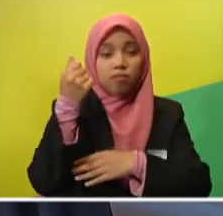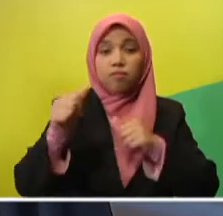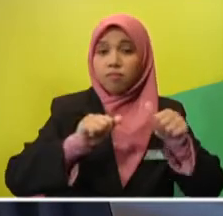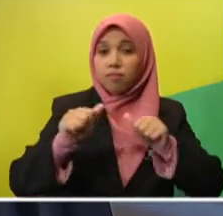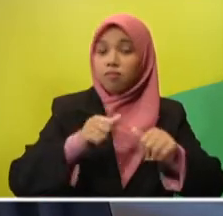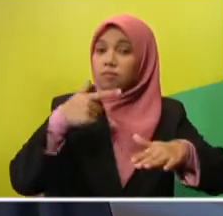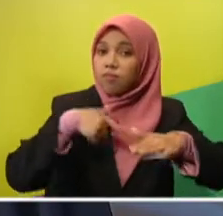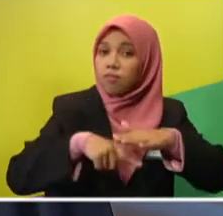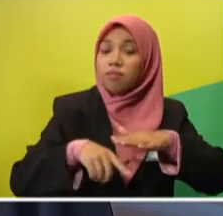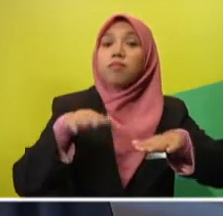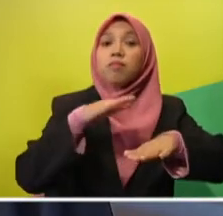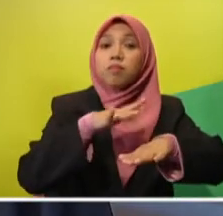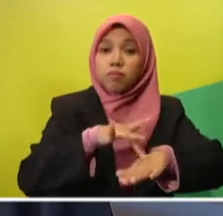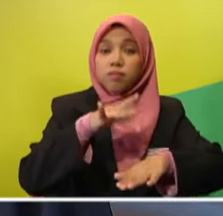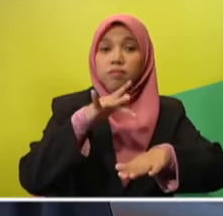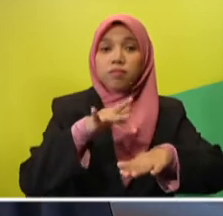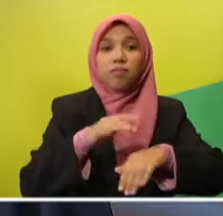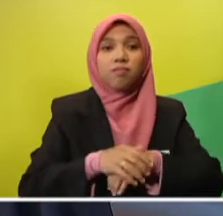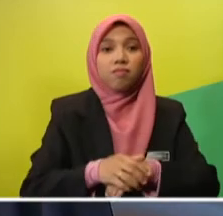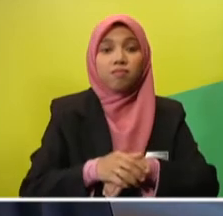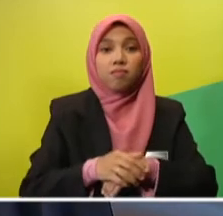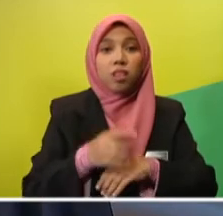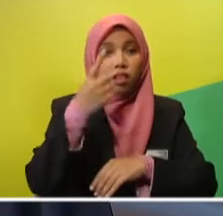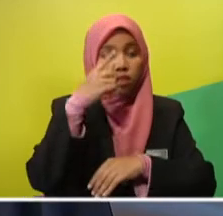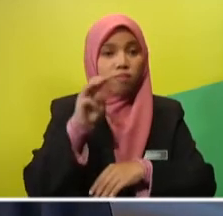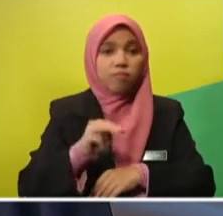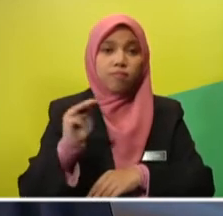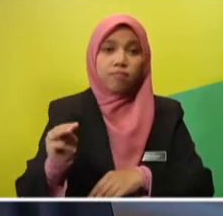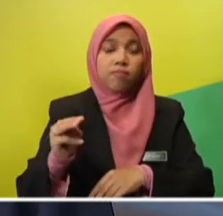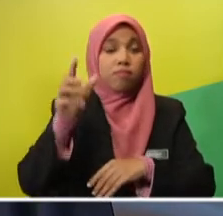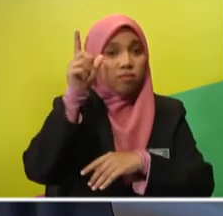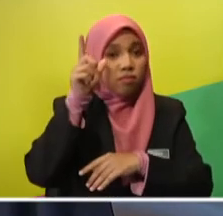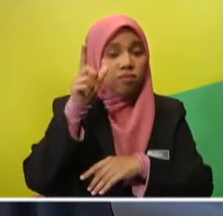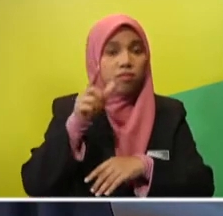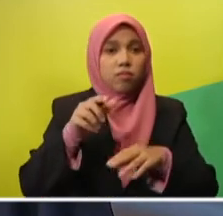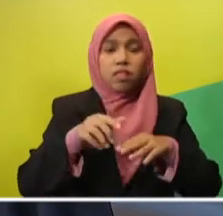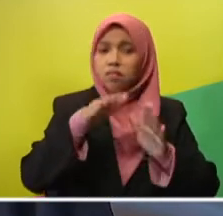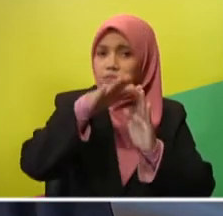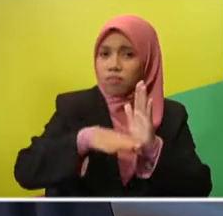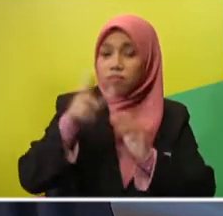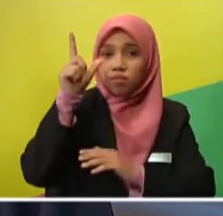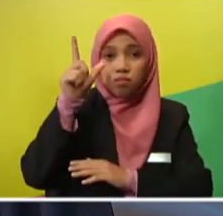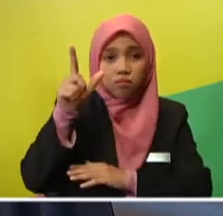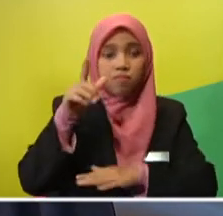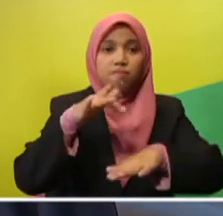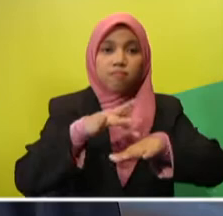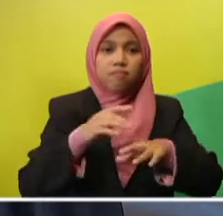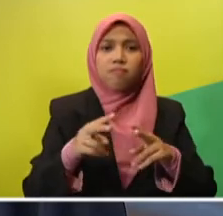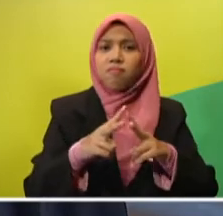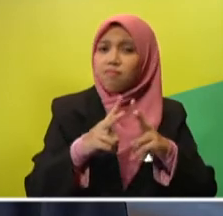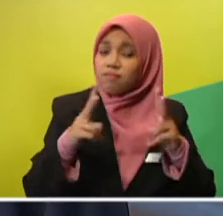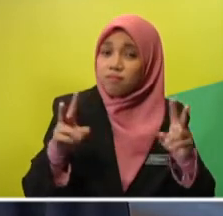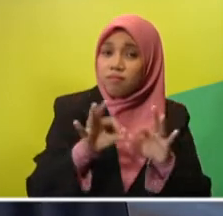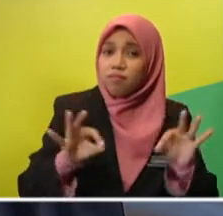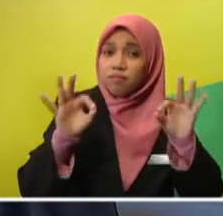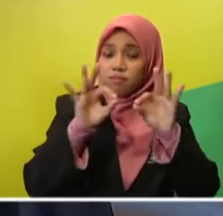sentuhan. Okey, sentuhan, jadi sentuhan ini sangat penting bagi MBK penglihatan kerana sentuhan ini adalah mata mereka. Okey, kita